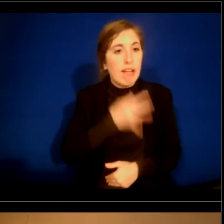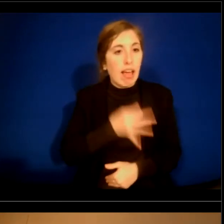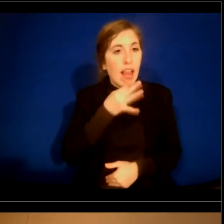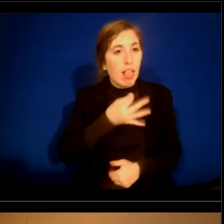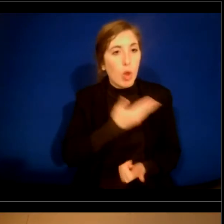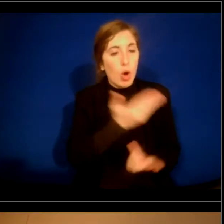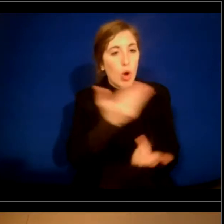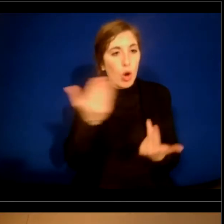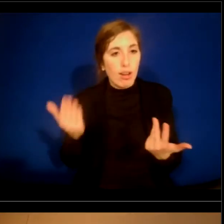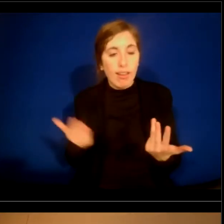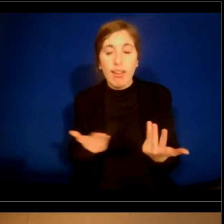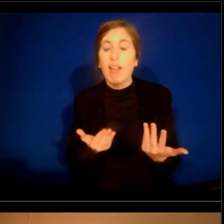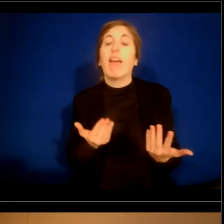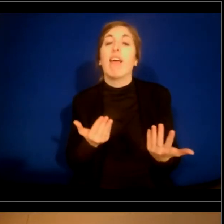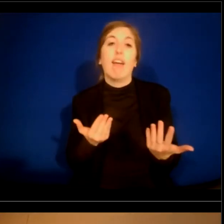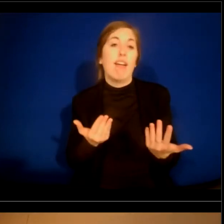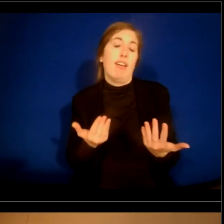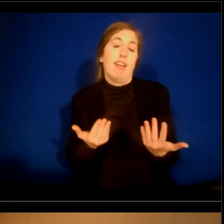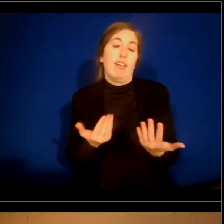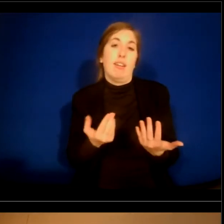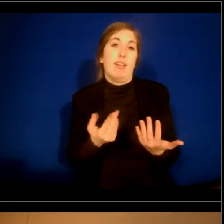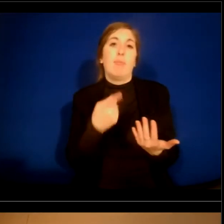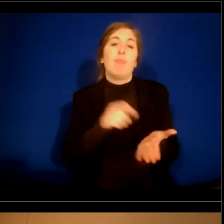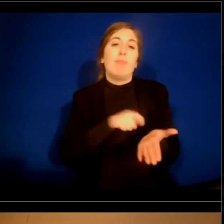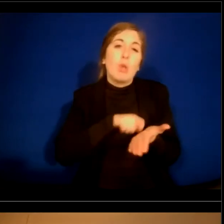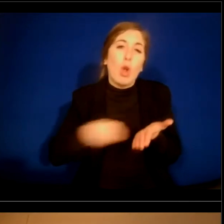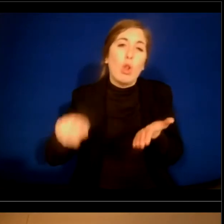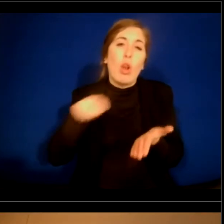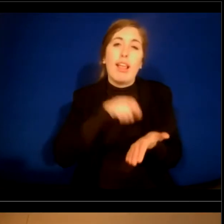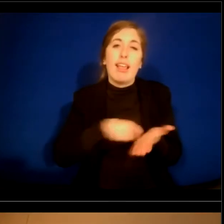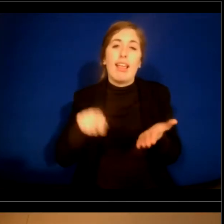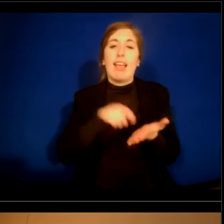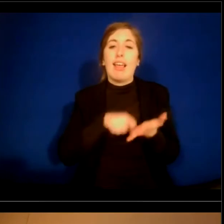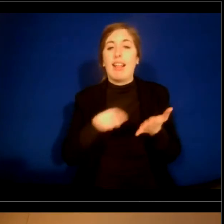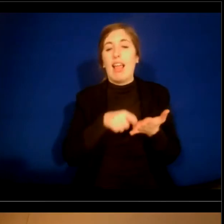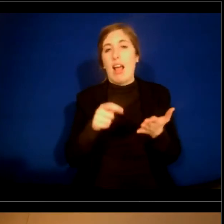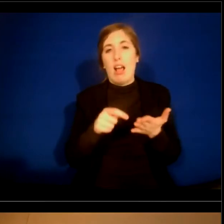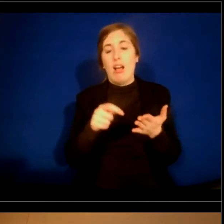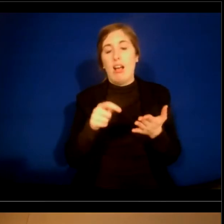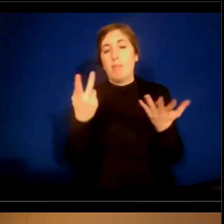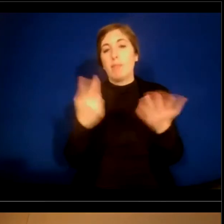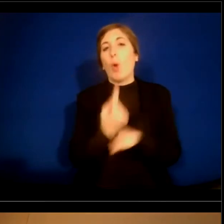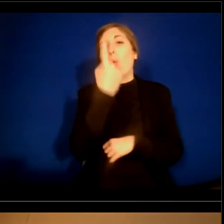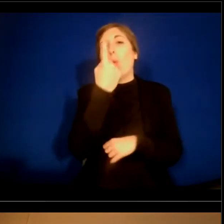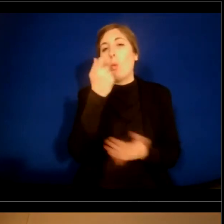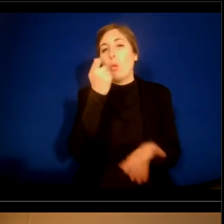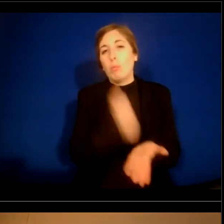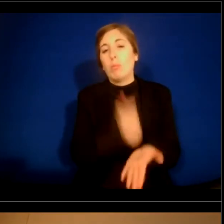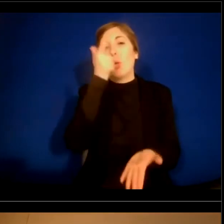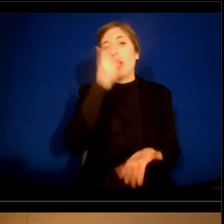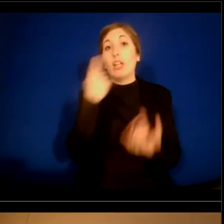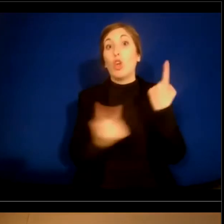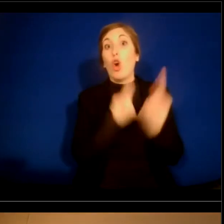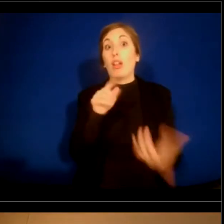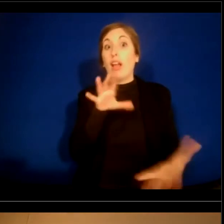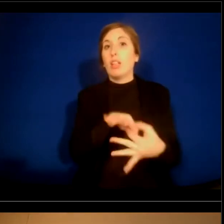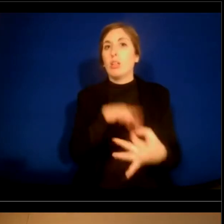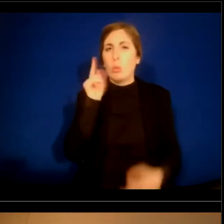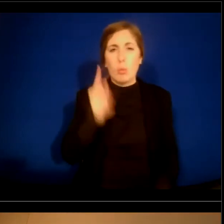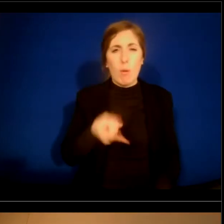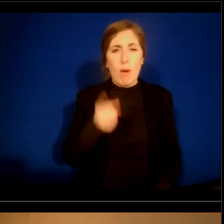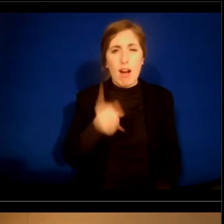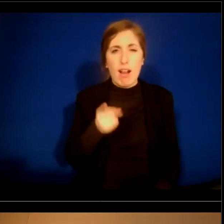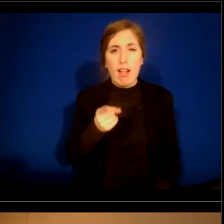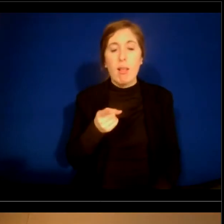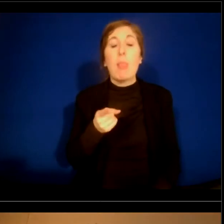evidenza, la cosa fondamentale, uno almeno degli elementi fondamentali in questi contesti, è quello di non